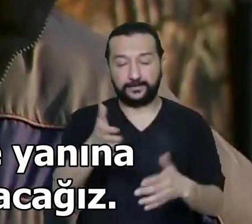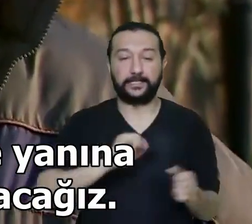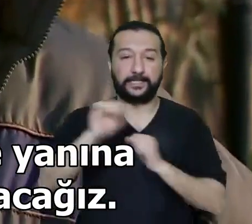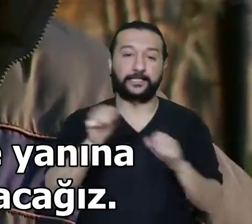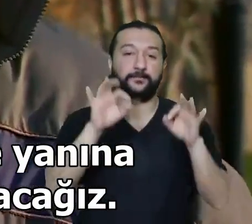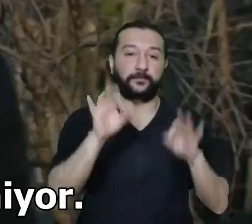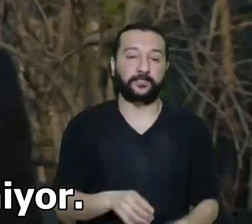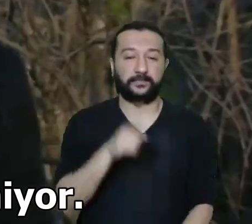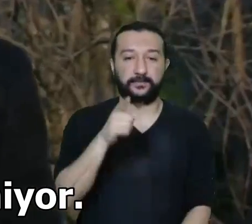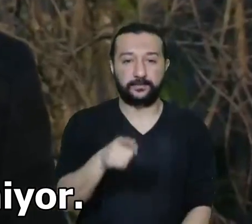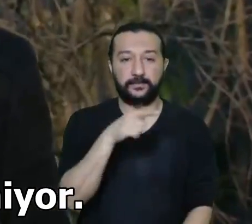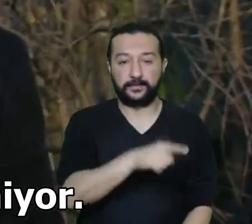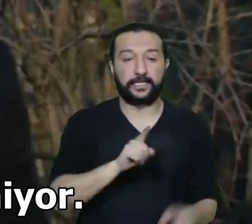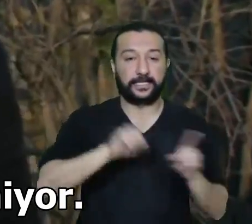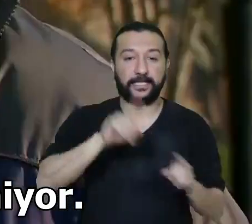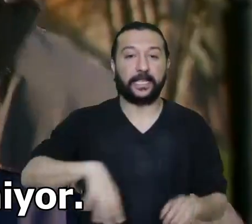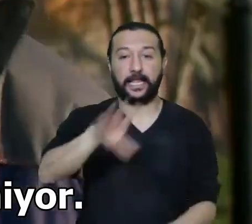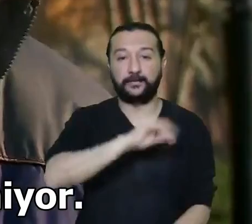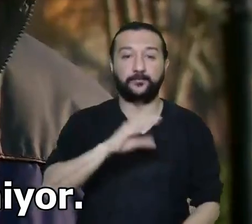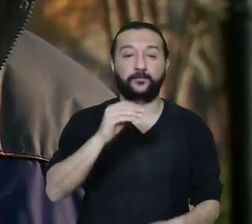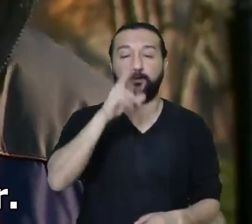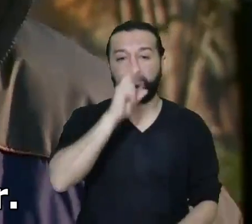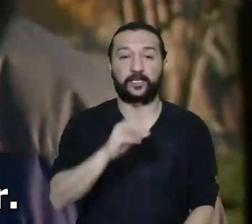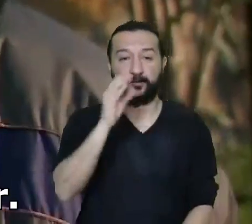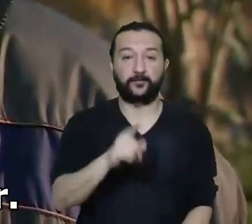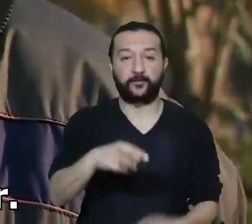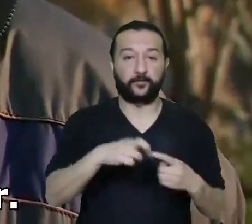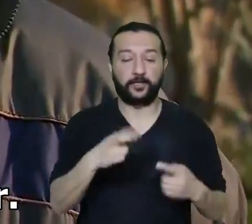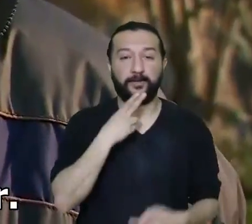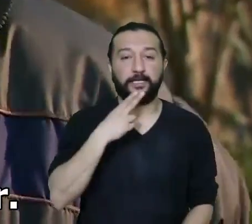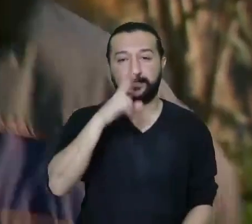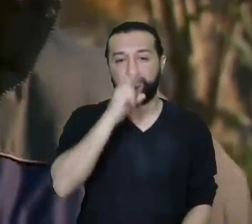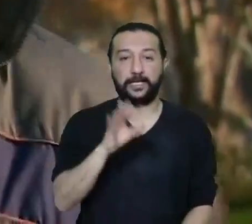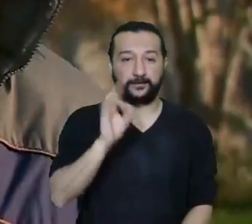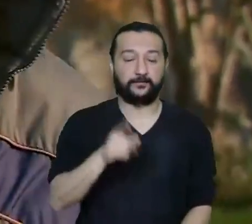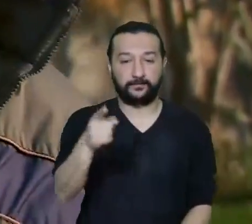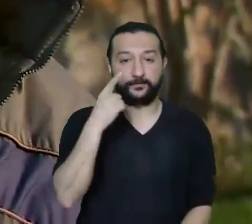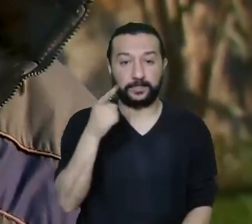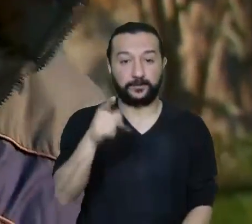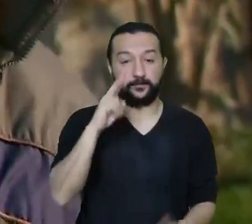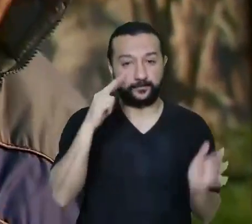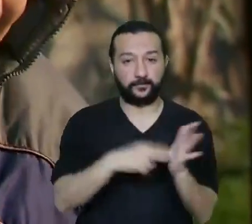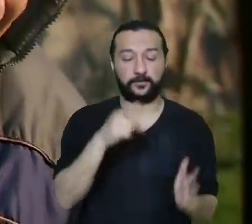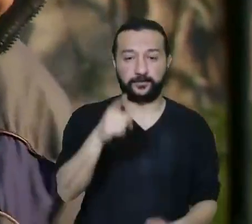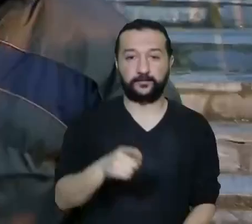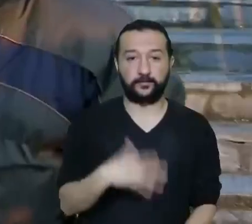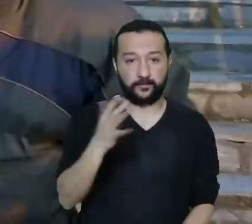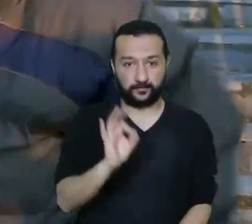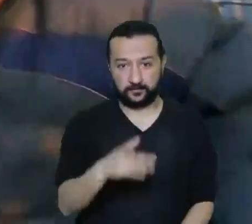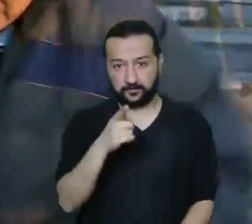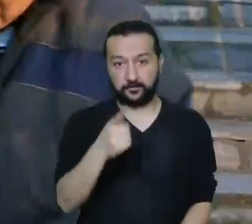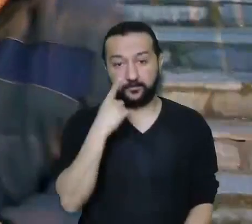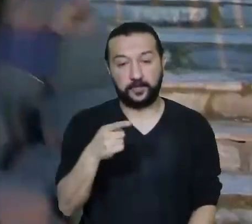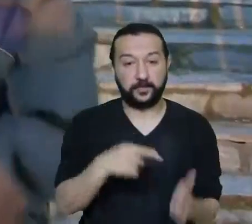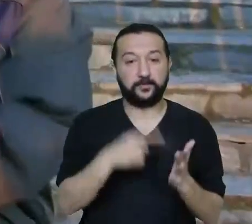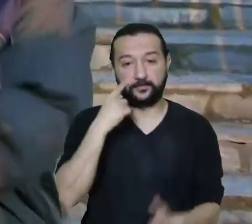dans etmeye başlayacağız. İnternette herkes çok etkileniyor. Riyam Hanım da etkilendi. Bak sana göstereceğim. Hadi ya.